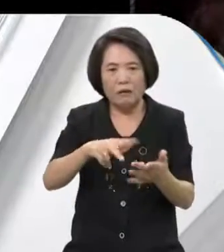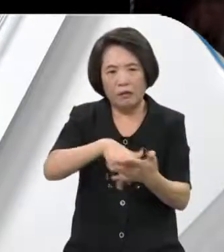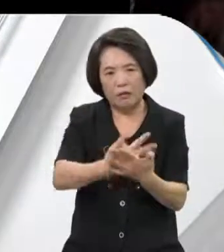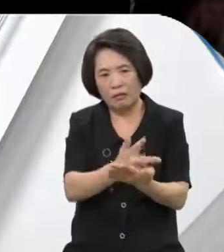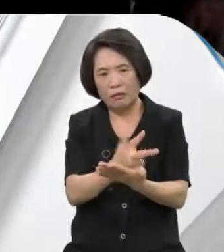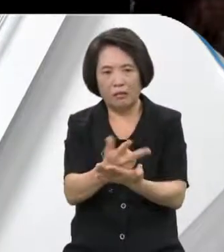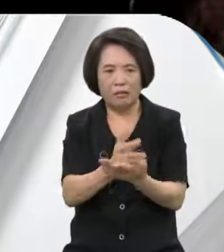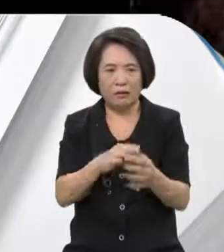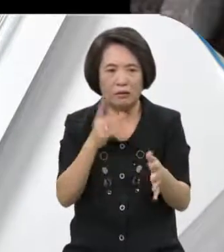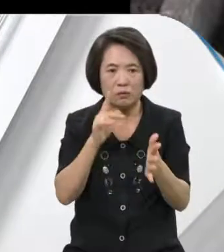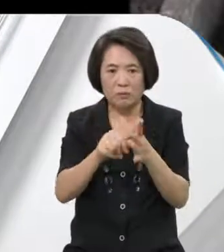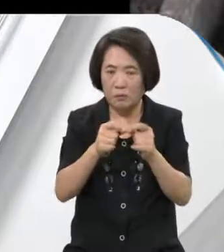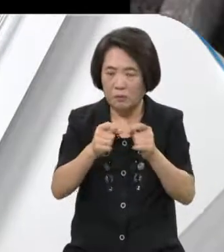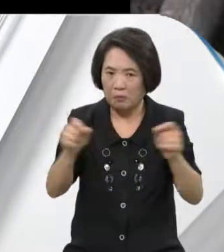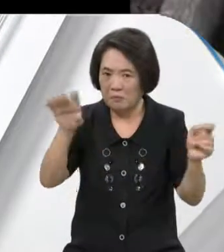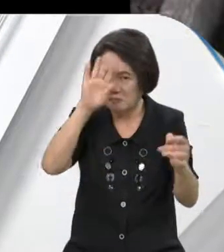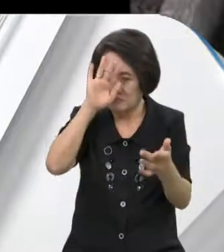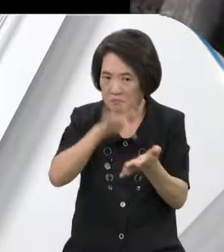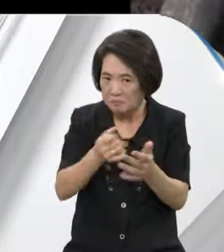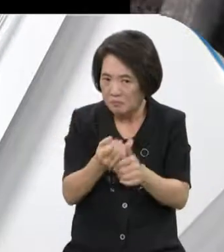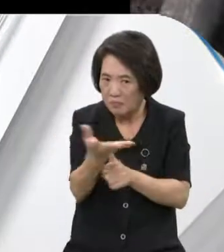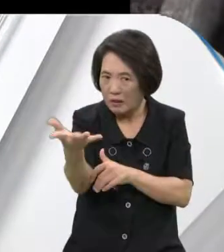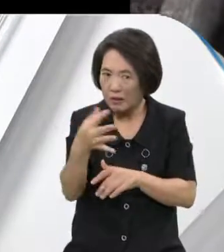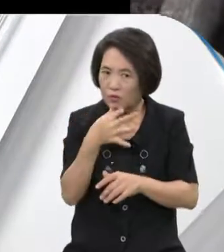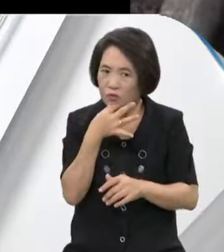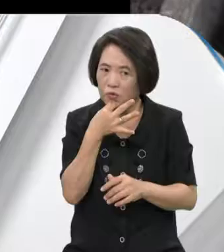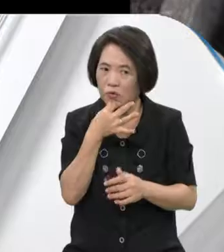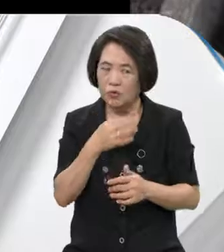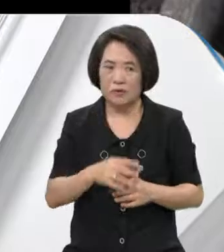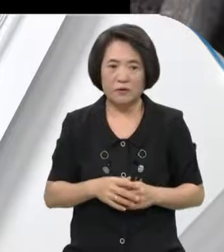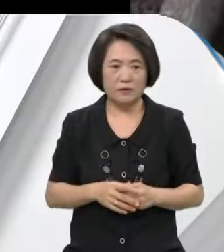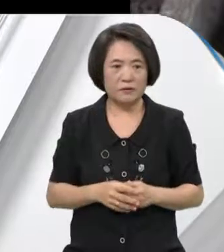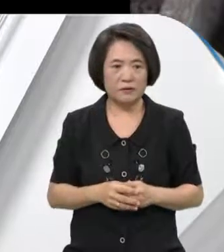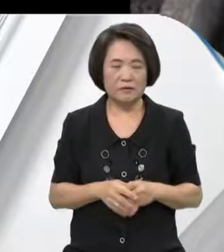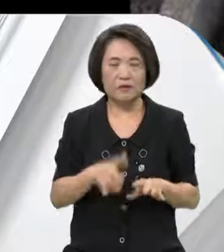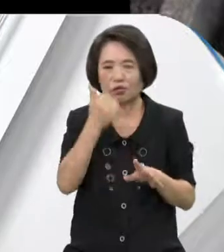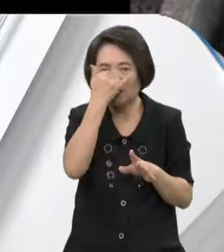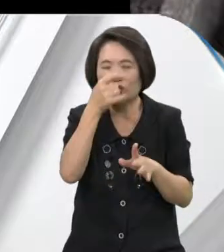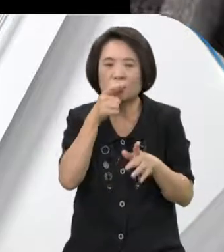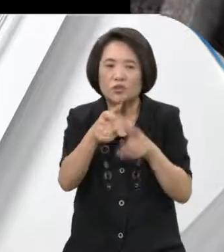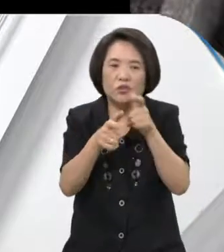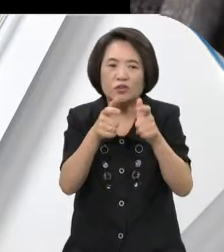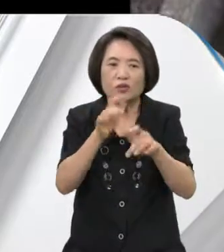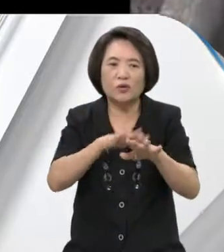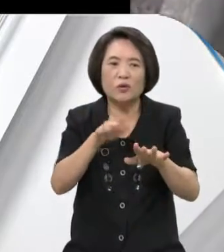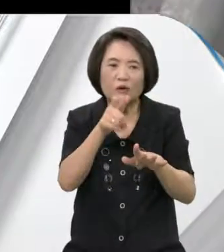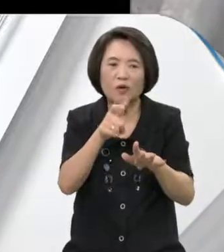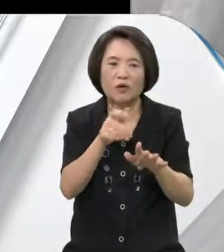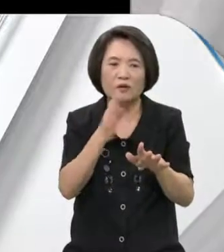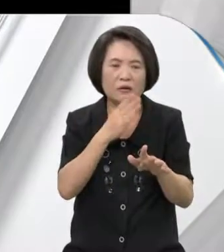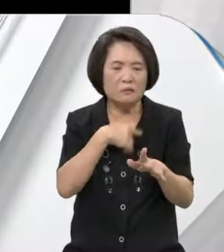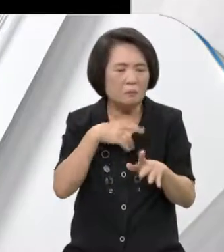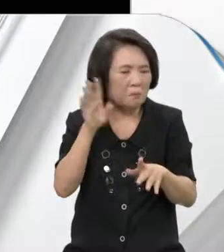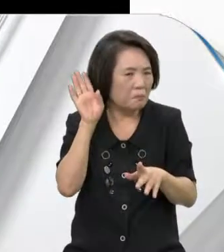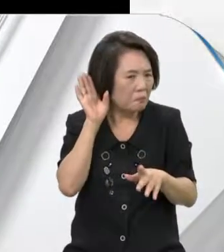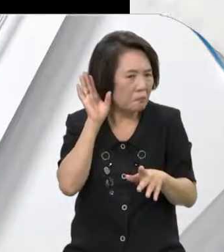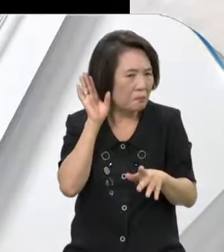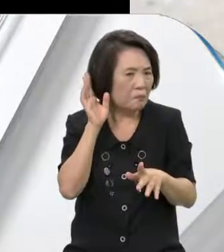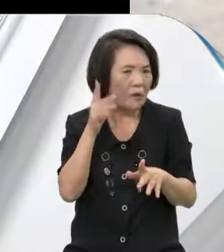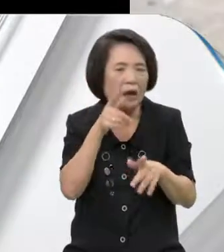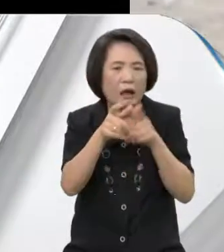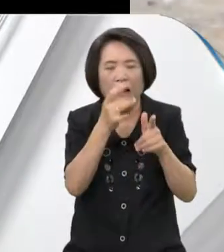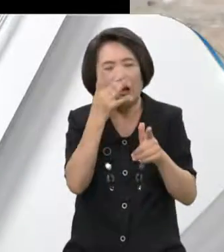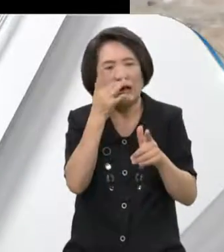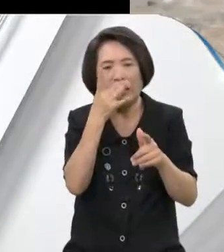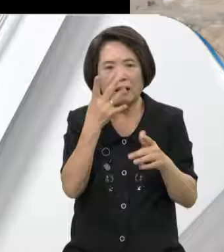形，所以从起尾表出疫情。 来说，猪都会叫，发出那个咕咕的声音，但是那些猪都已经叫不